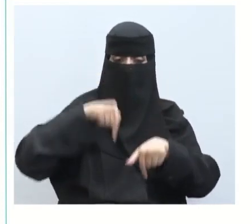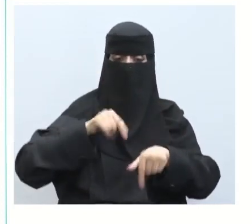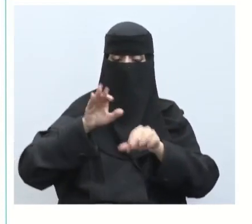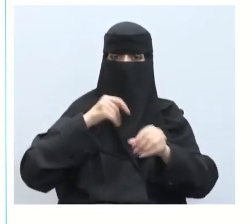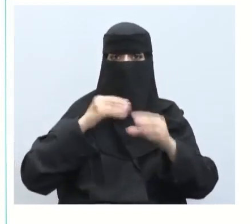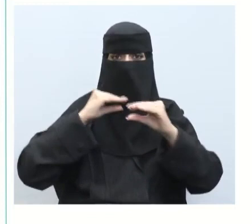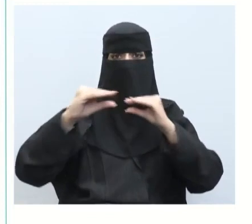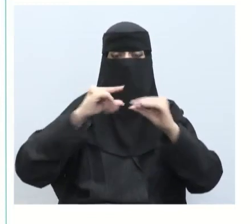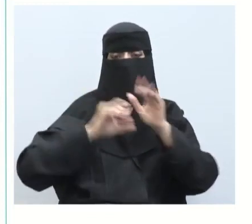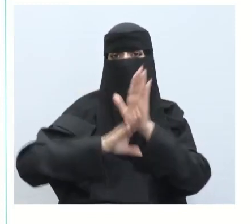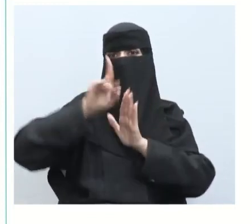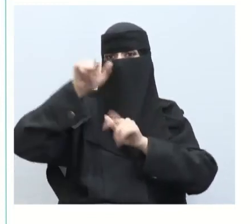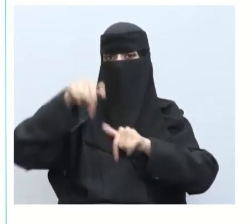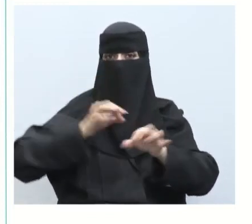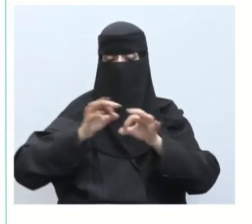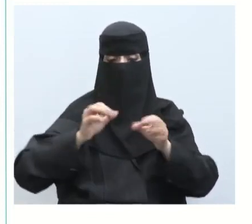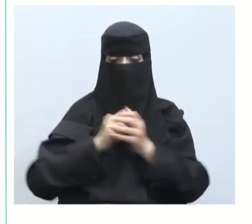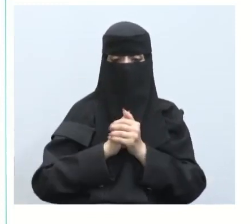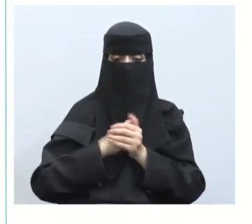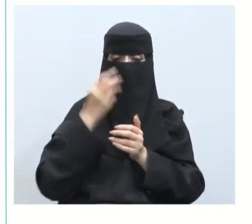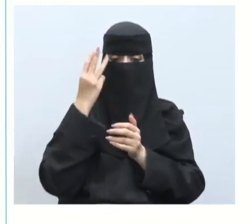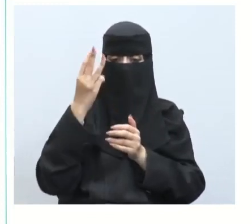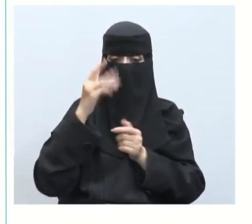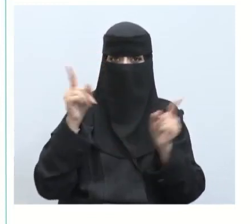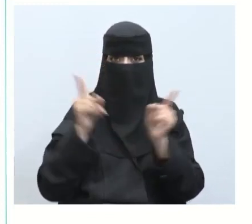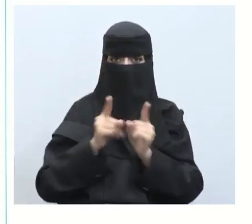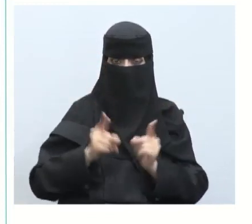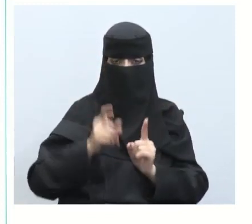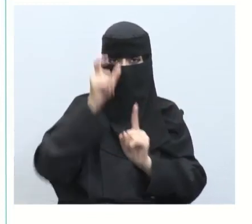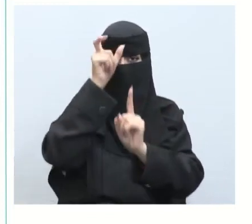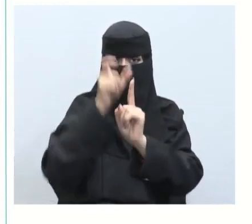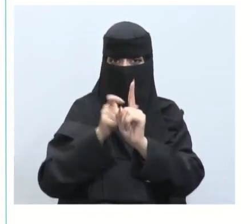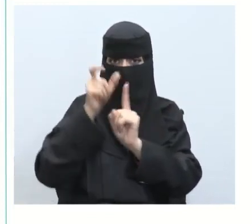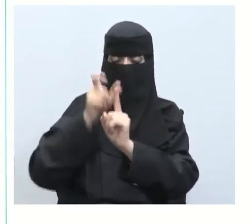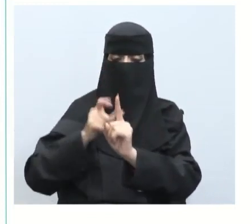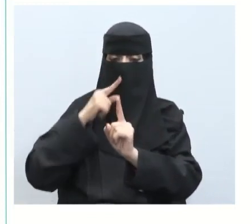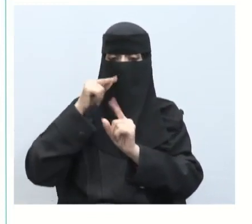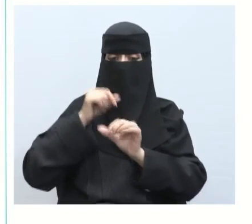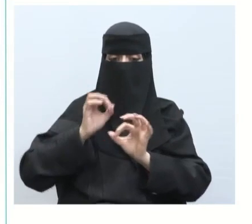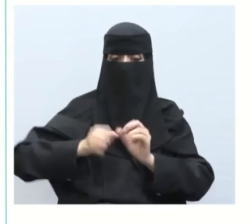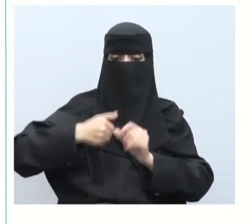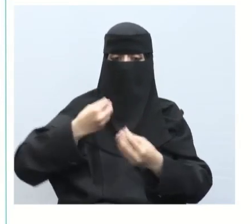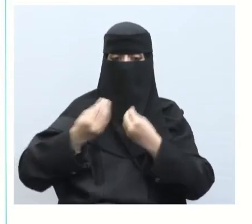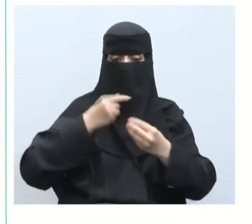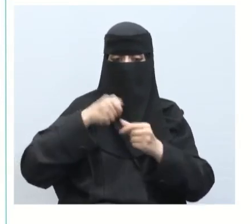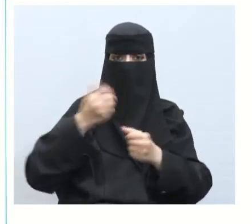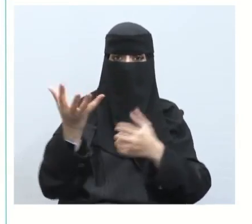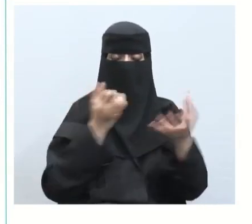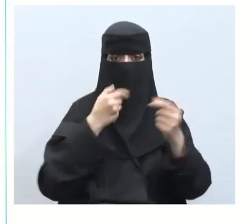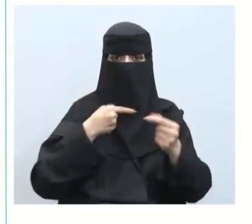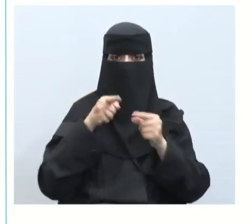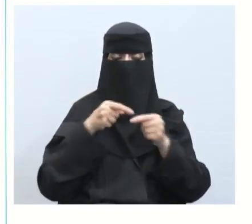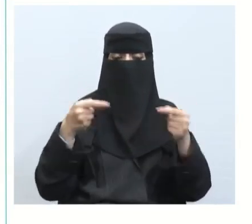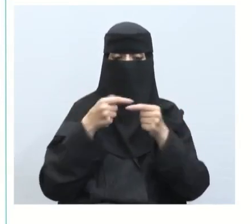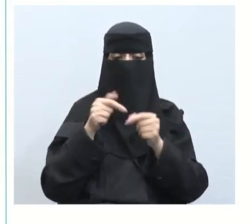يكون مرن ويطور هذه الخطط ايضا المديرون الفعال يحددون الموارد التي